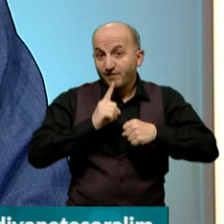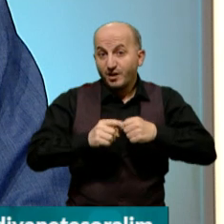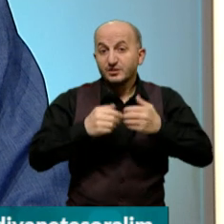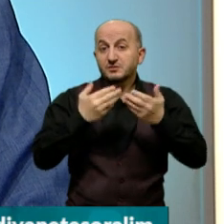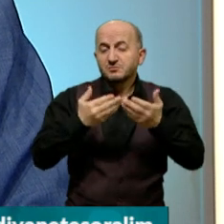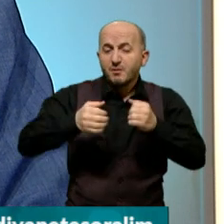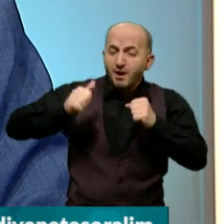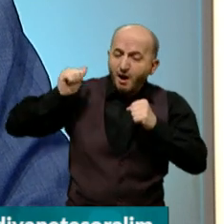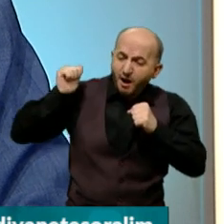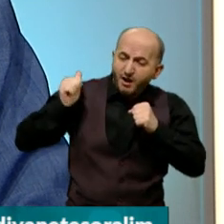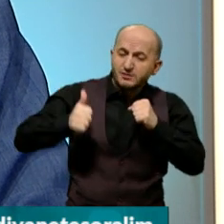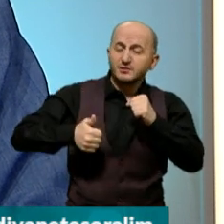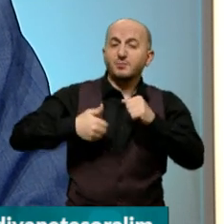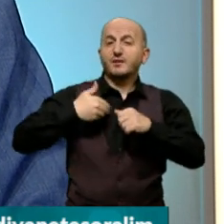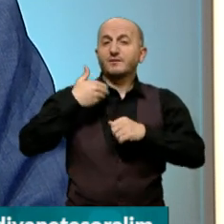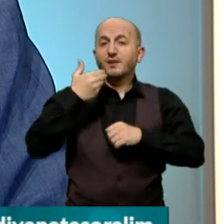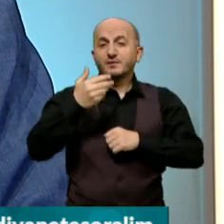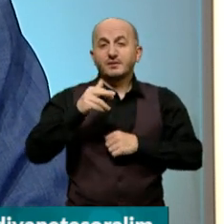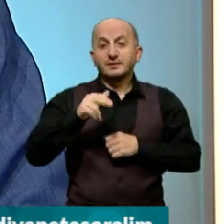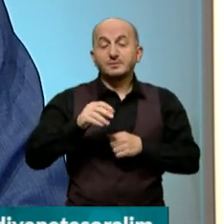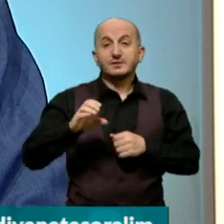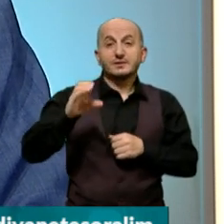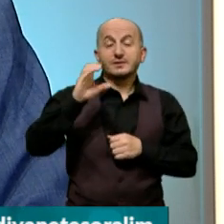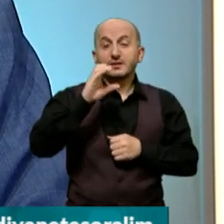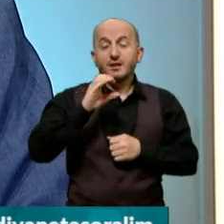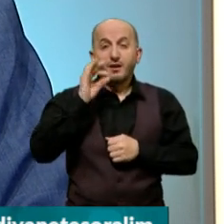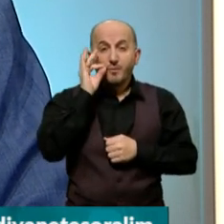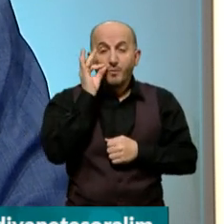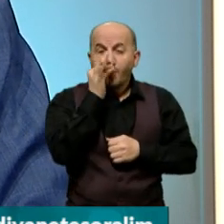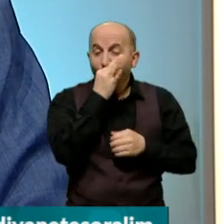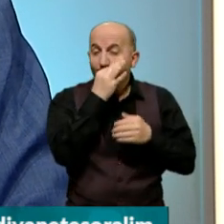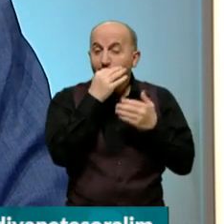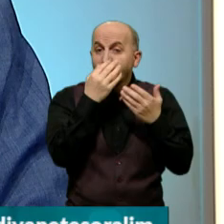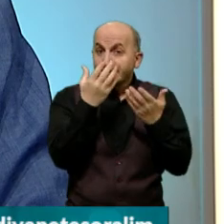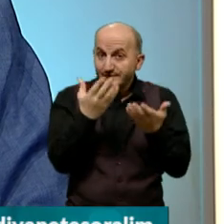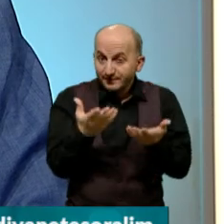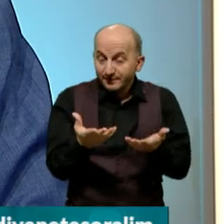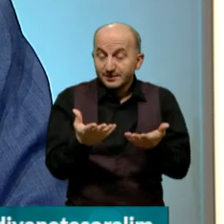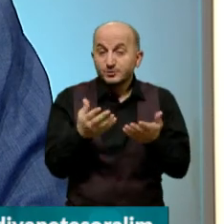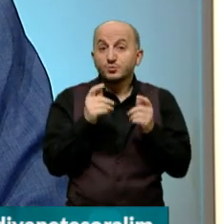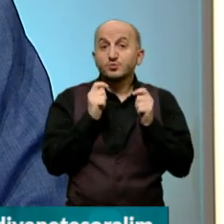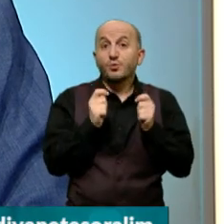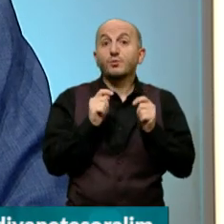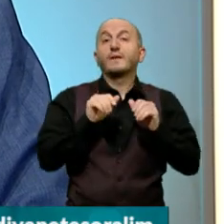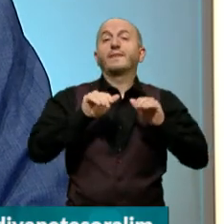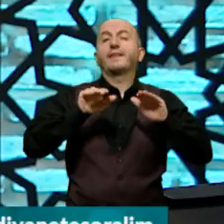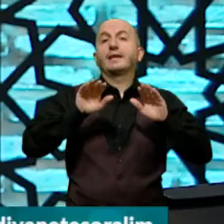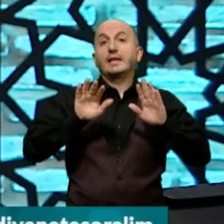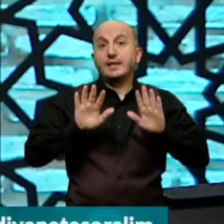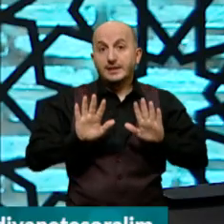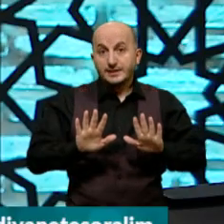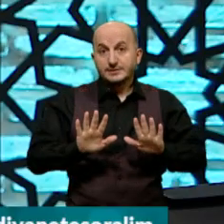Ama her zaman ifade edildiği gibi İslam kolaylık dinidir, bir bakıma zorluk dini değildir.